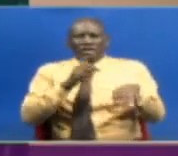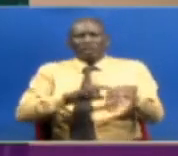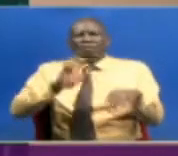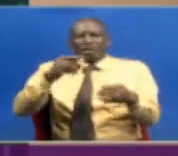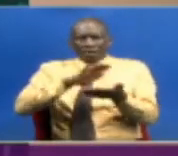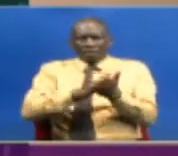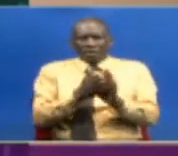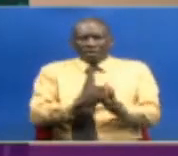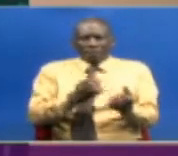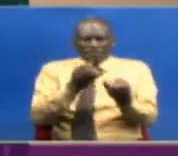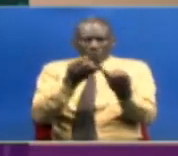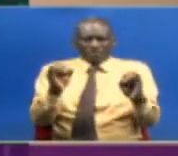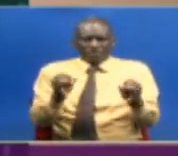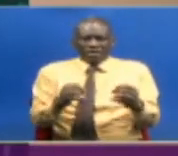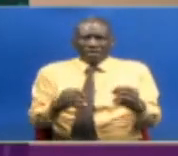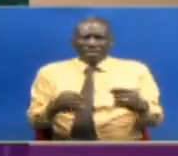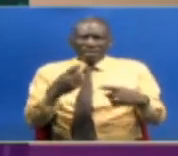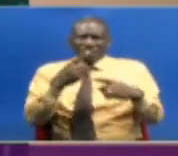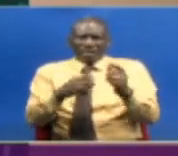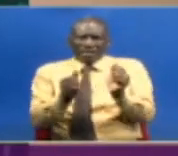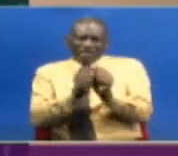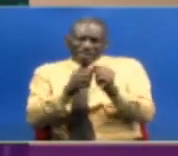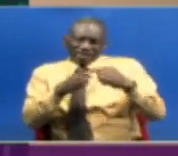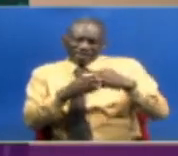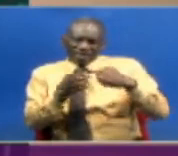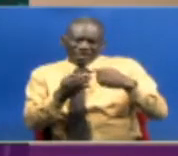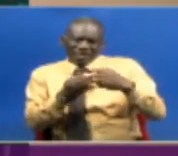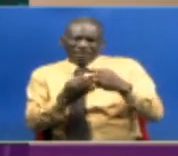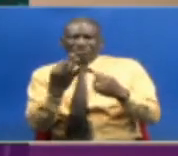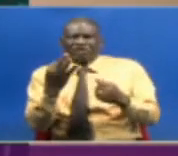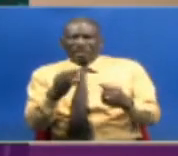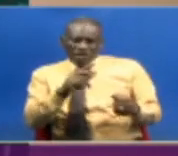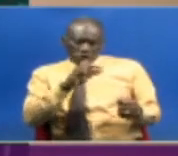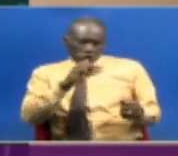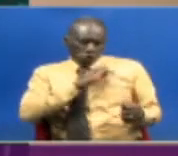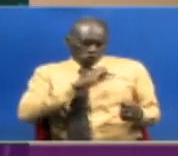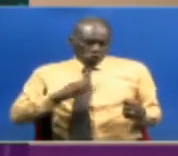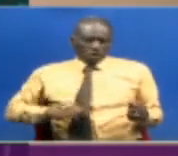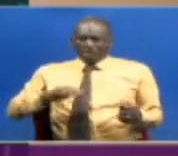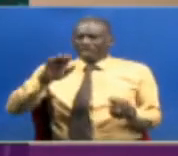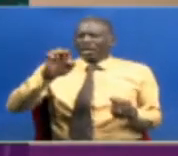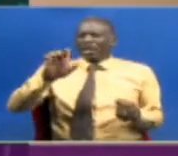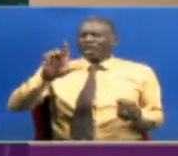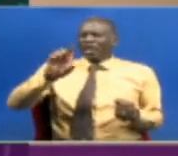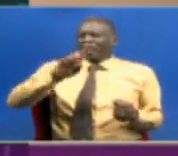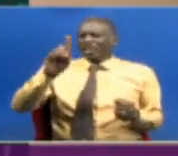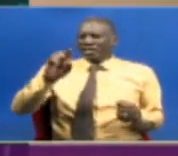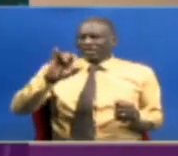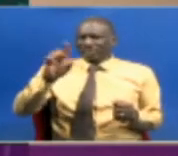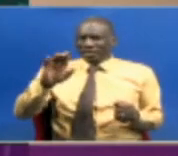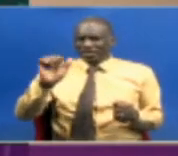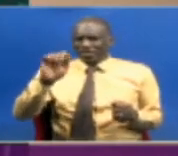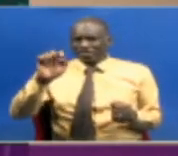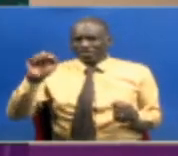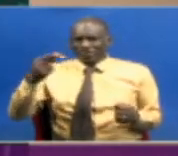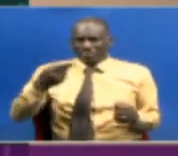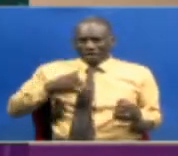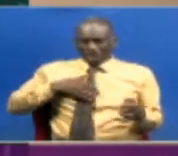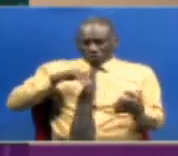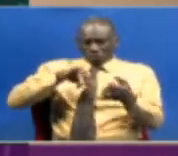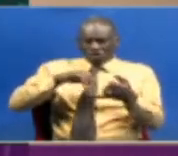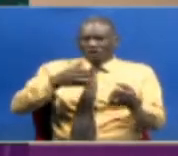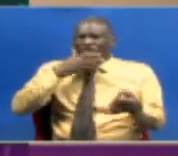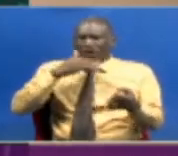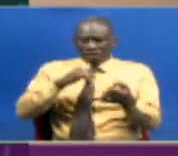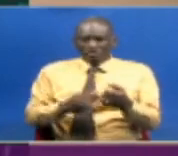Novemba mwaka 1983, Malkia Elizabeth na mumewe walizuru ikulu ya Nairobi tena, wakati